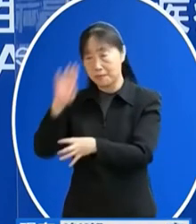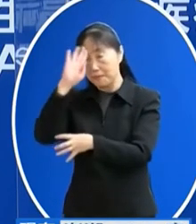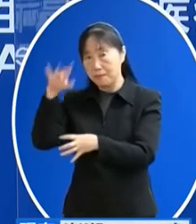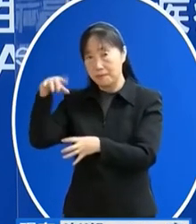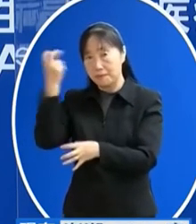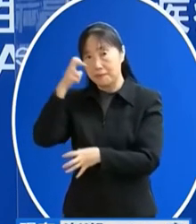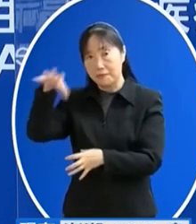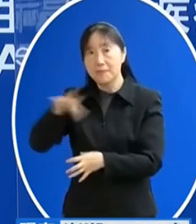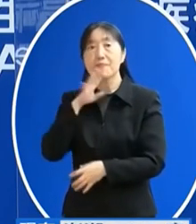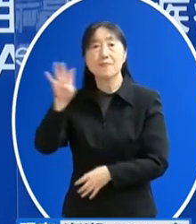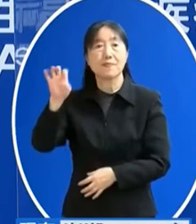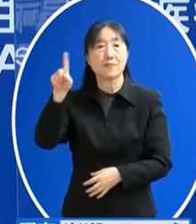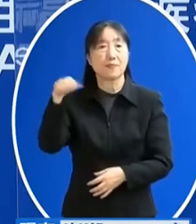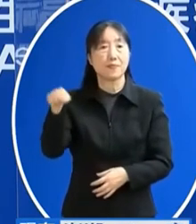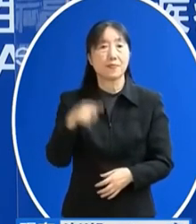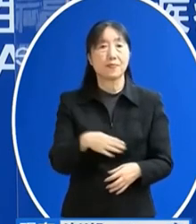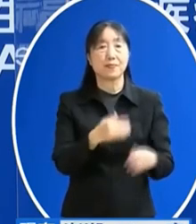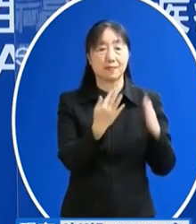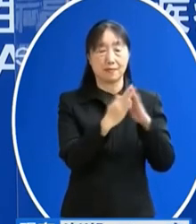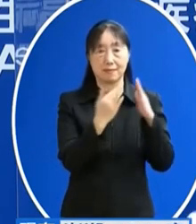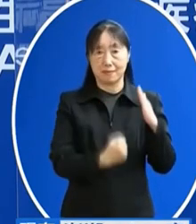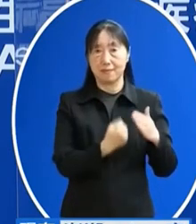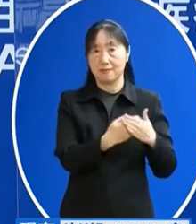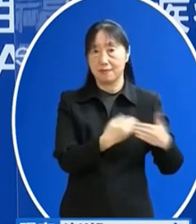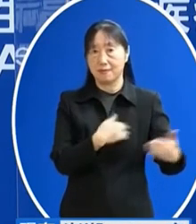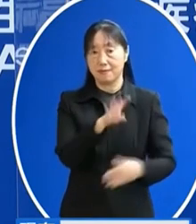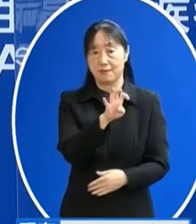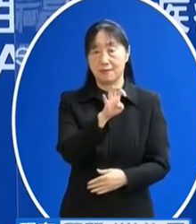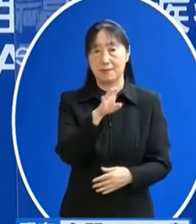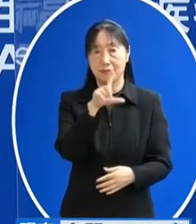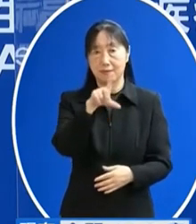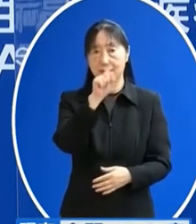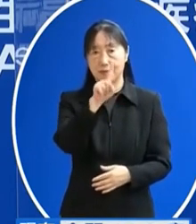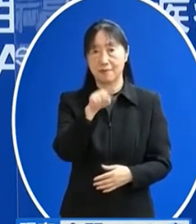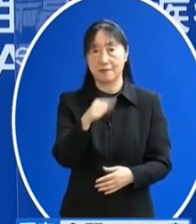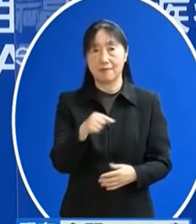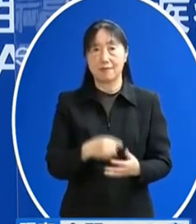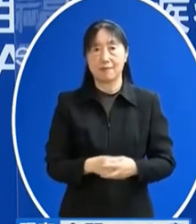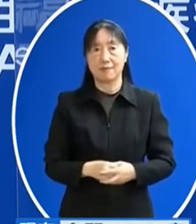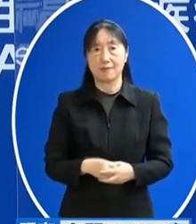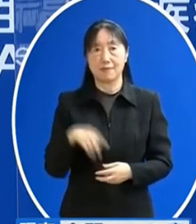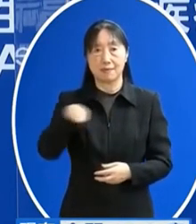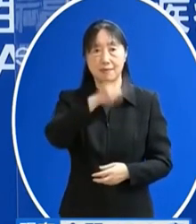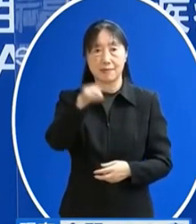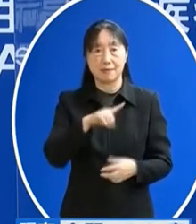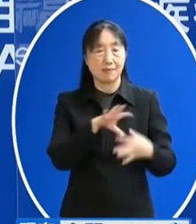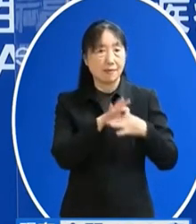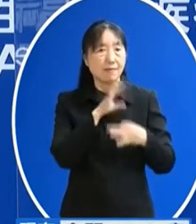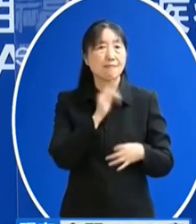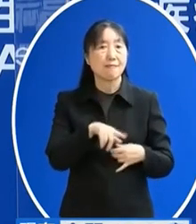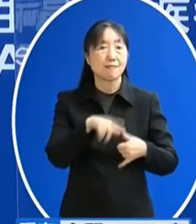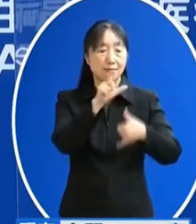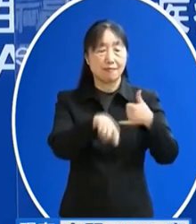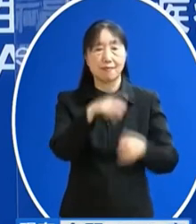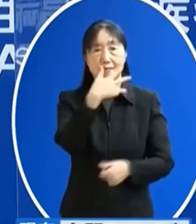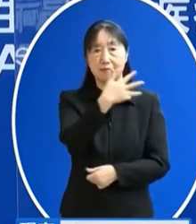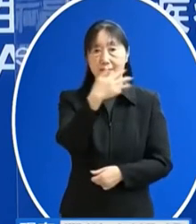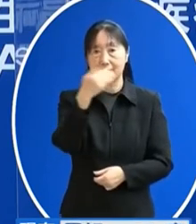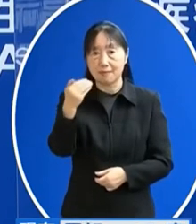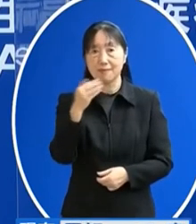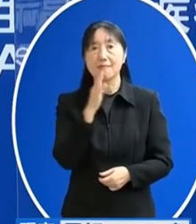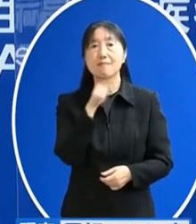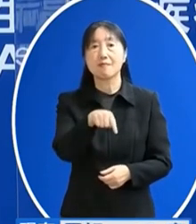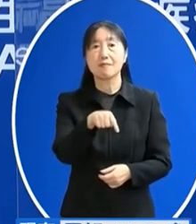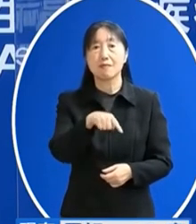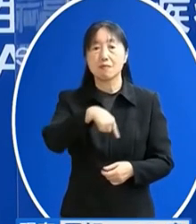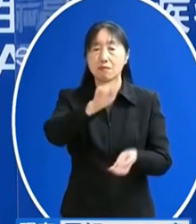有41人，那居家隔离有61人，那关于大家比较关心的889哈，在。就